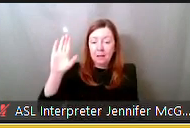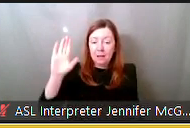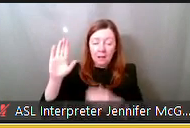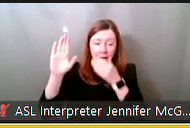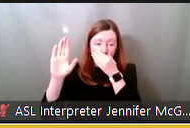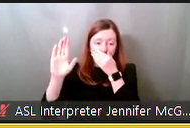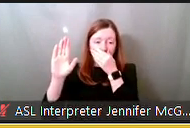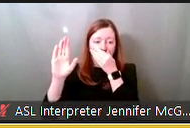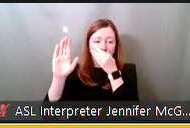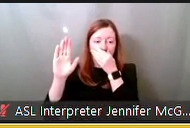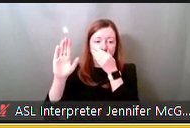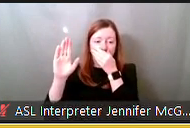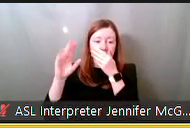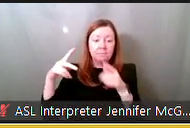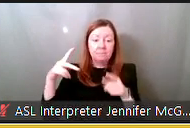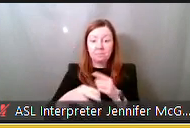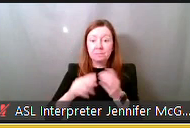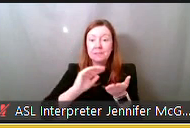切断的话呢，